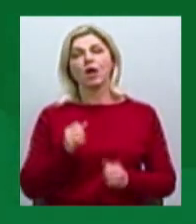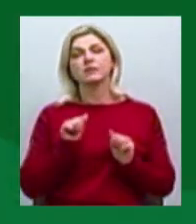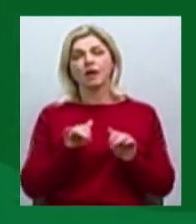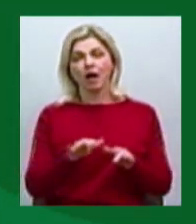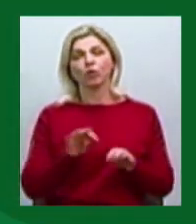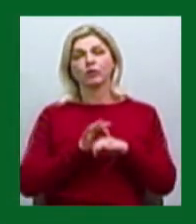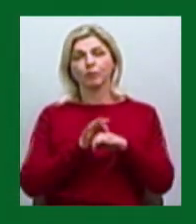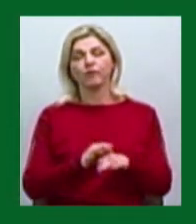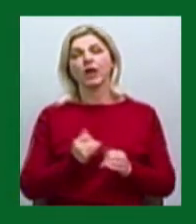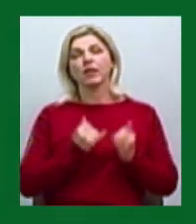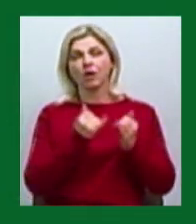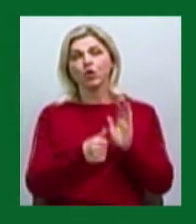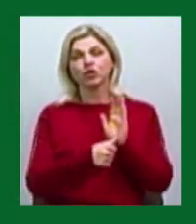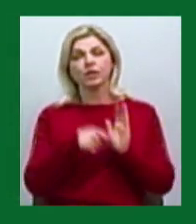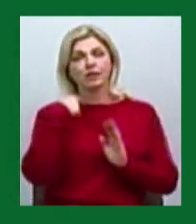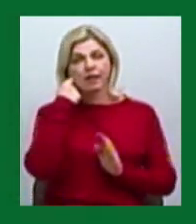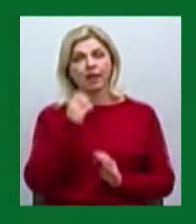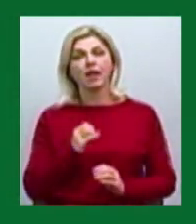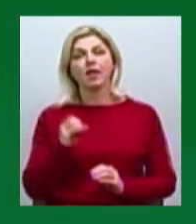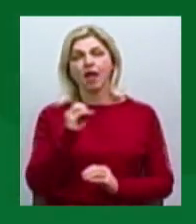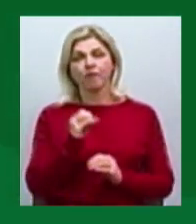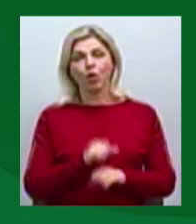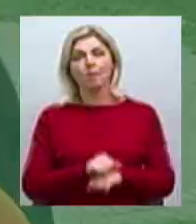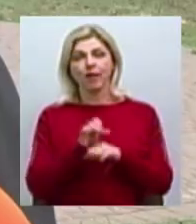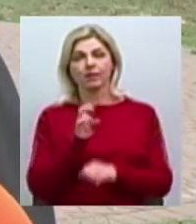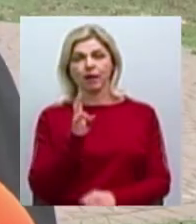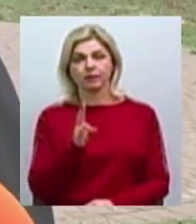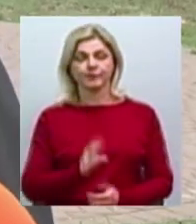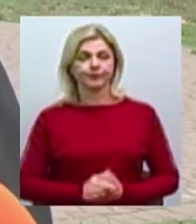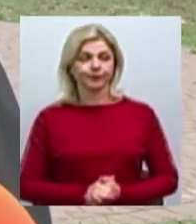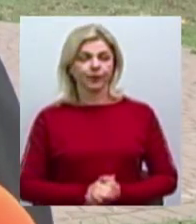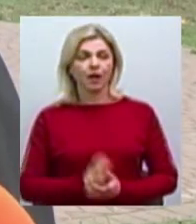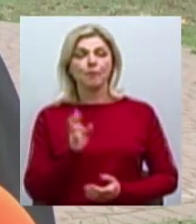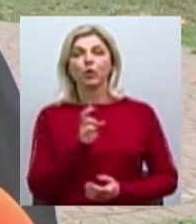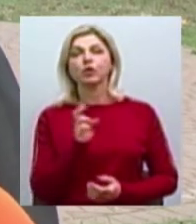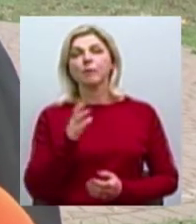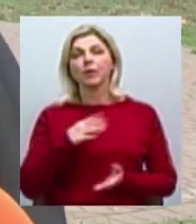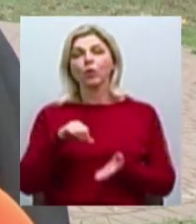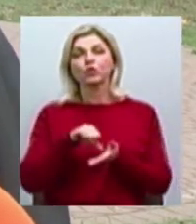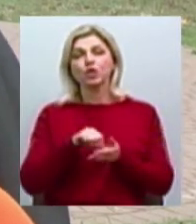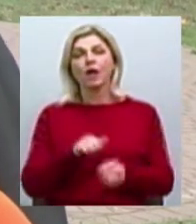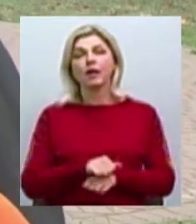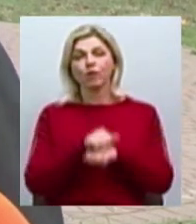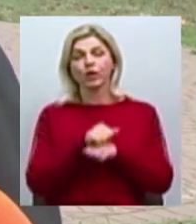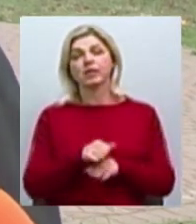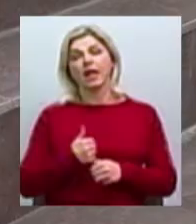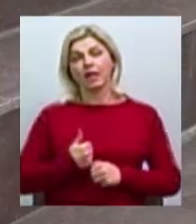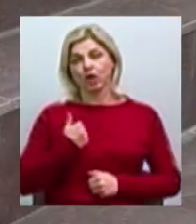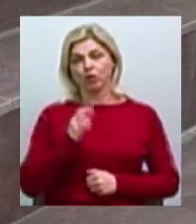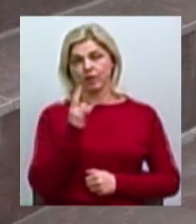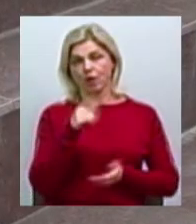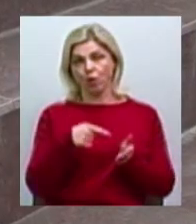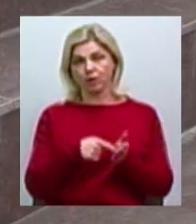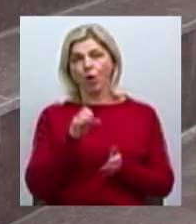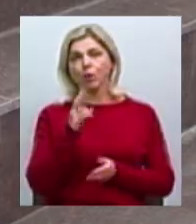відбувся з нагоди 6-ї річниці Євромайдану. Борис Бойко – учасник Революції Гідності у Миколаєві. Чоловік говорить про людей,